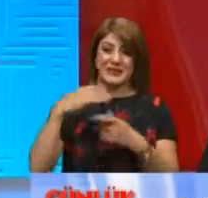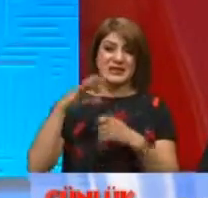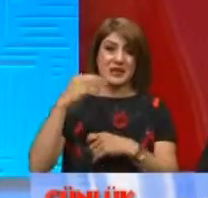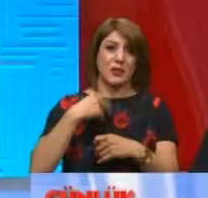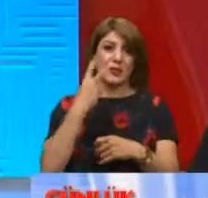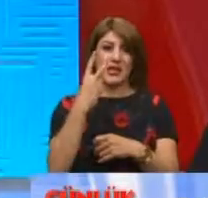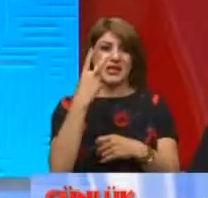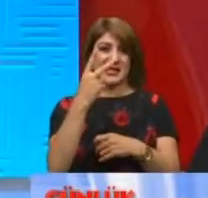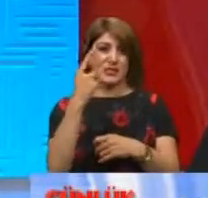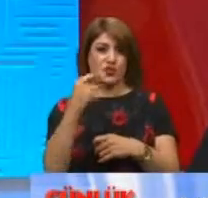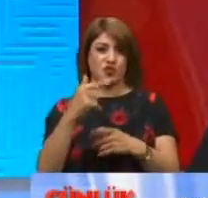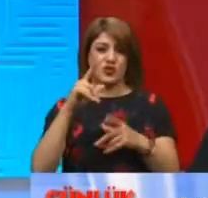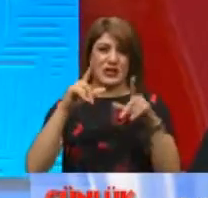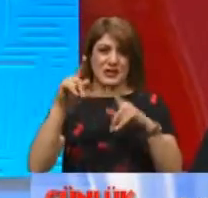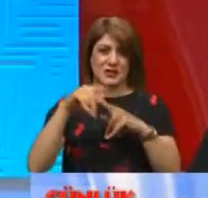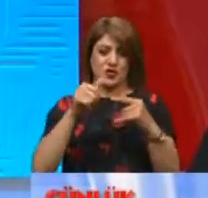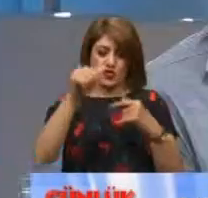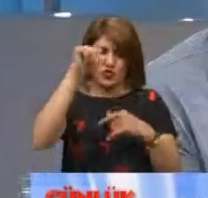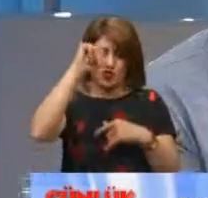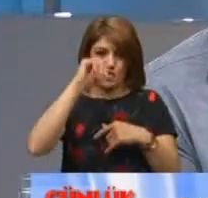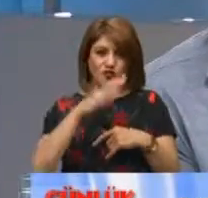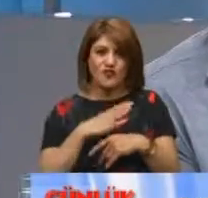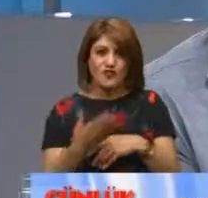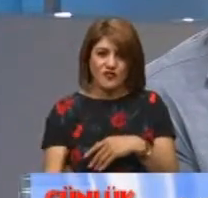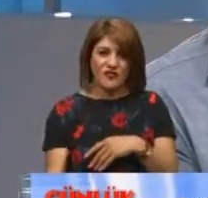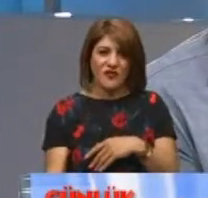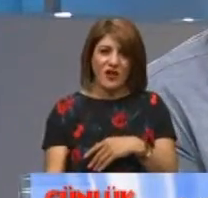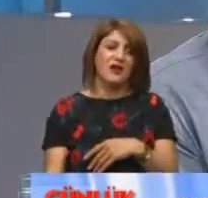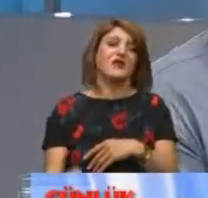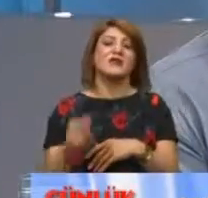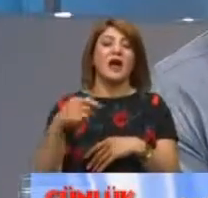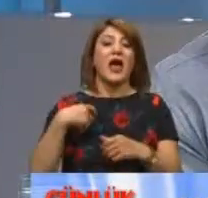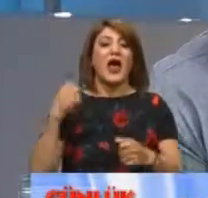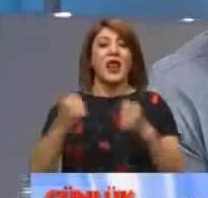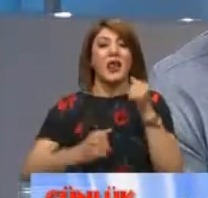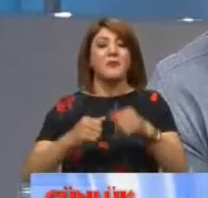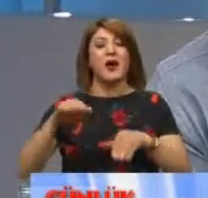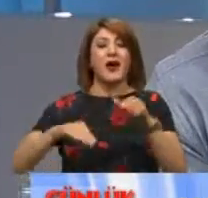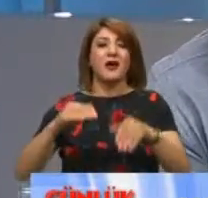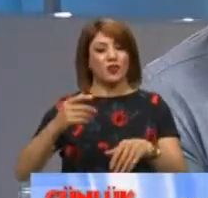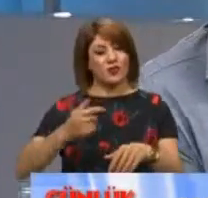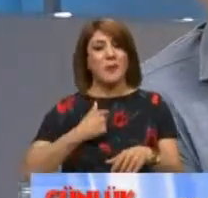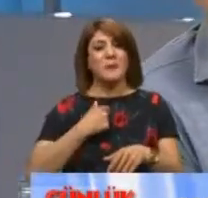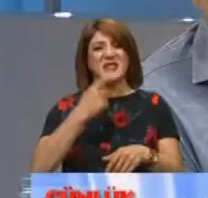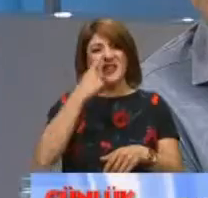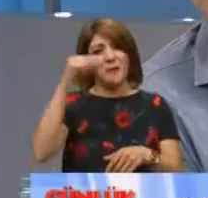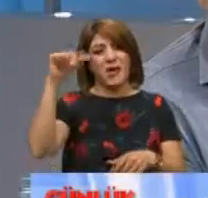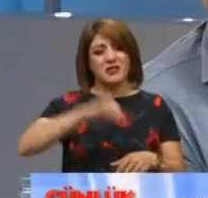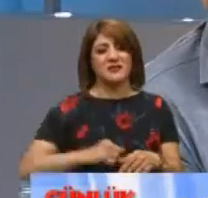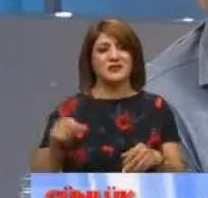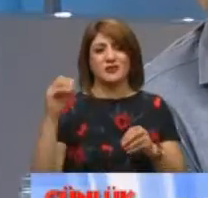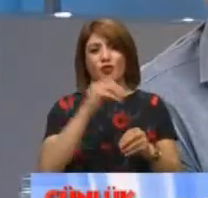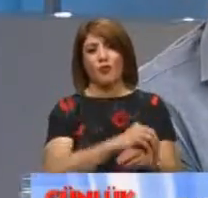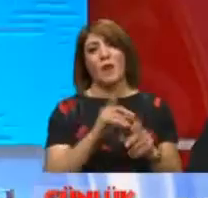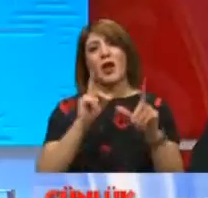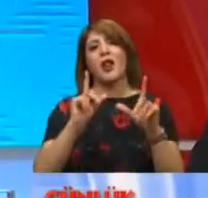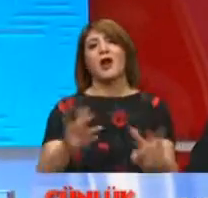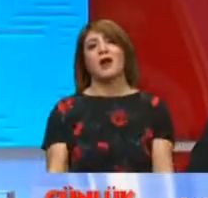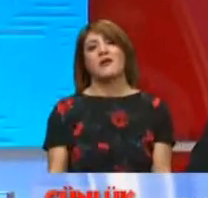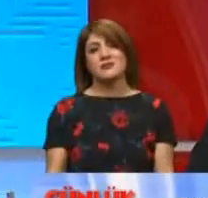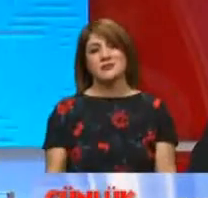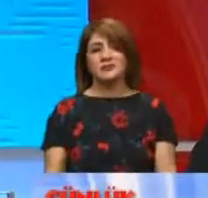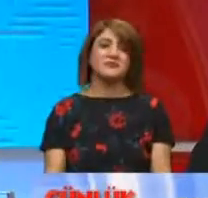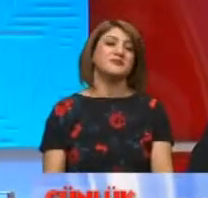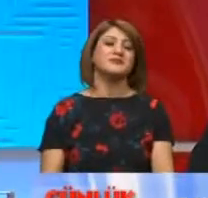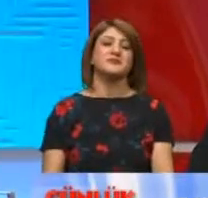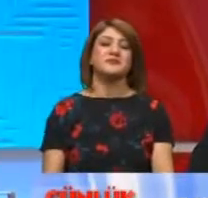Araca da suyunu hararet açısından. Arabayla karşılaştırırsak bize de arada bir benzin popalamak gerekir. Fakat evet. Ben